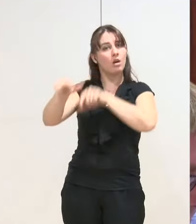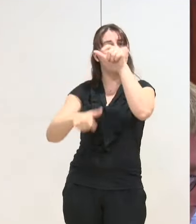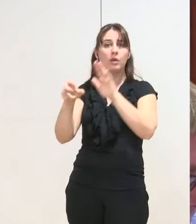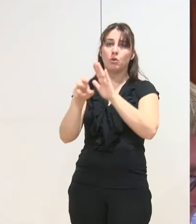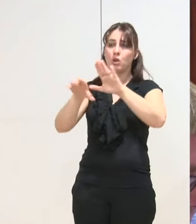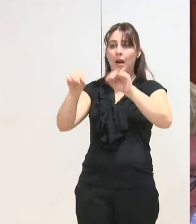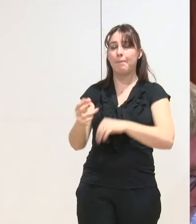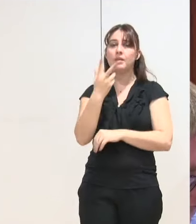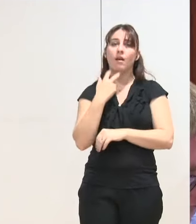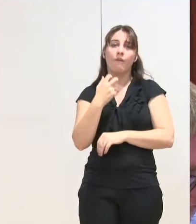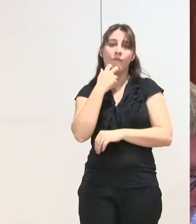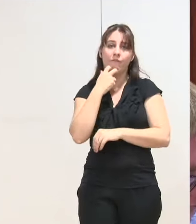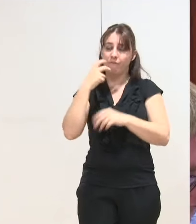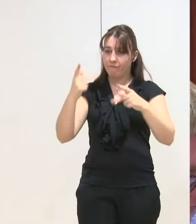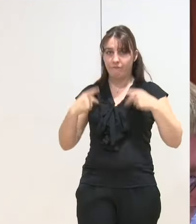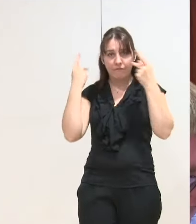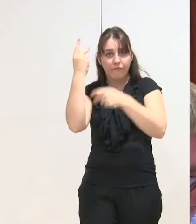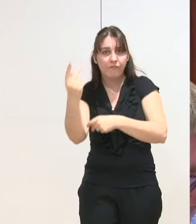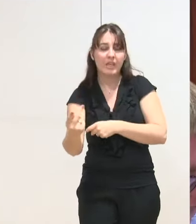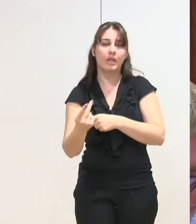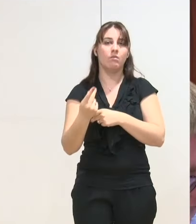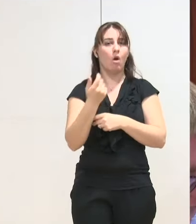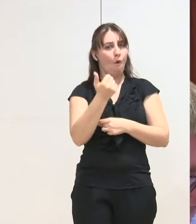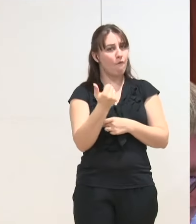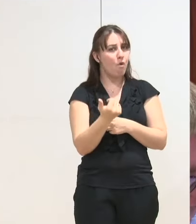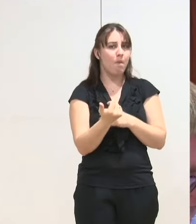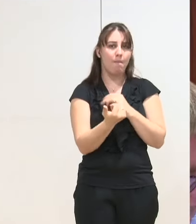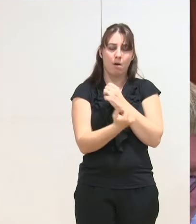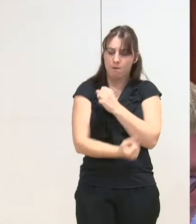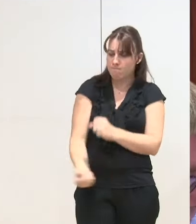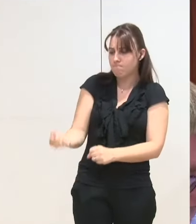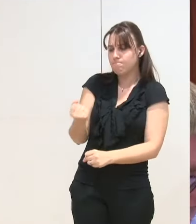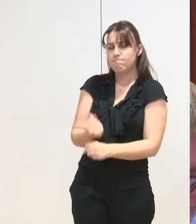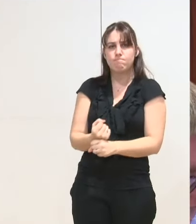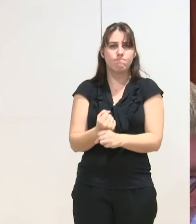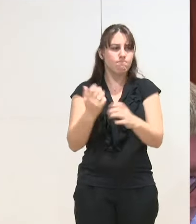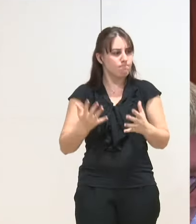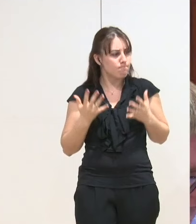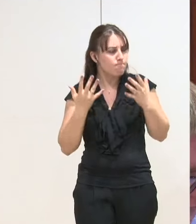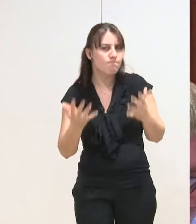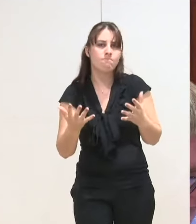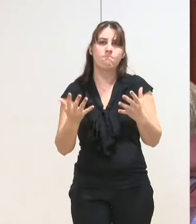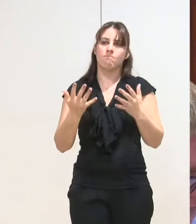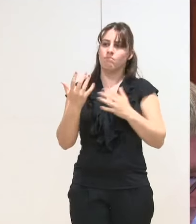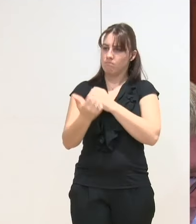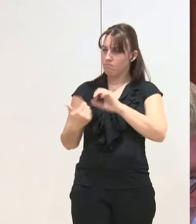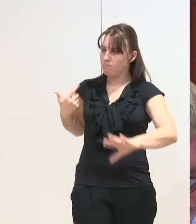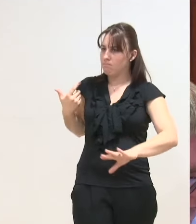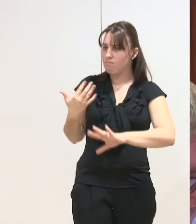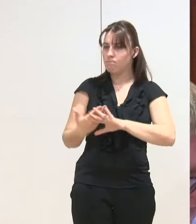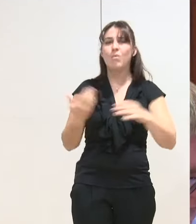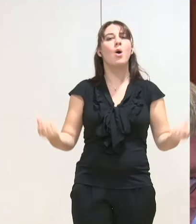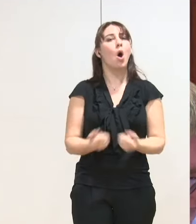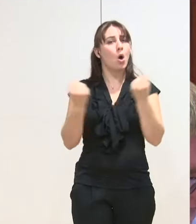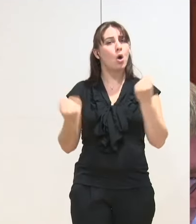sujet sur lequel vous avez bâti une grande partie de votre discours et de vos interpellations tout au long non seulement de la